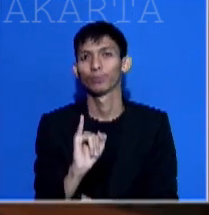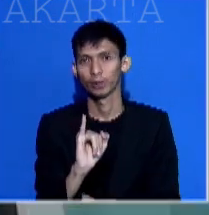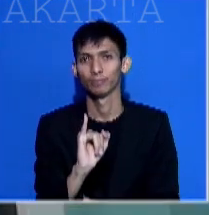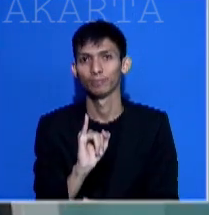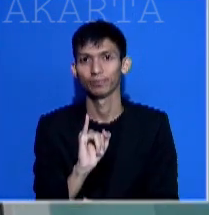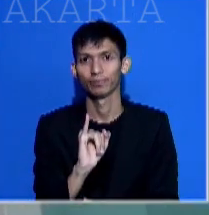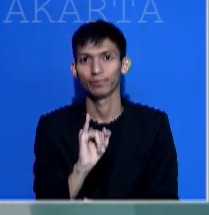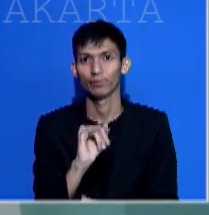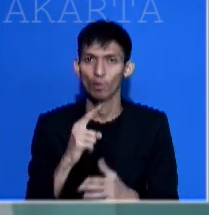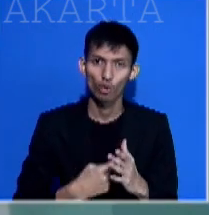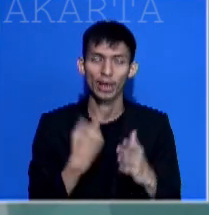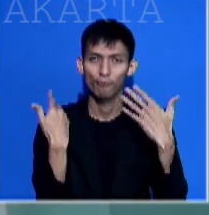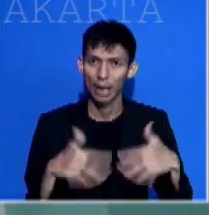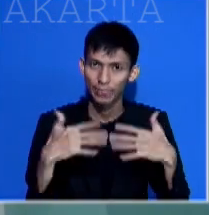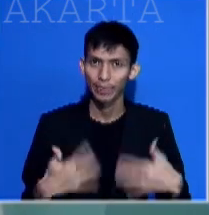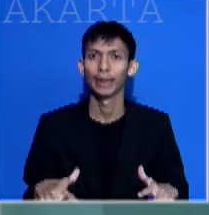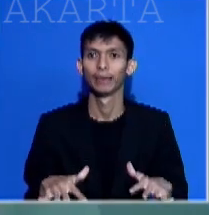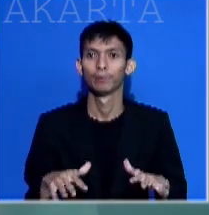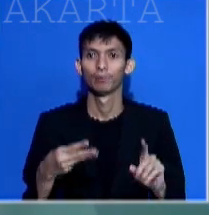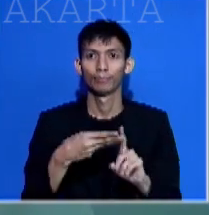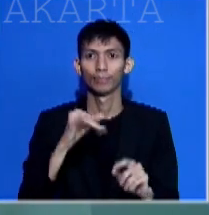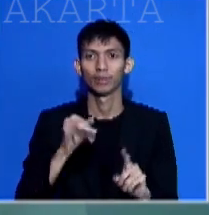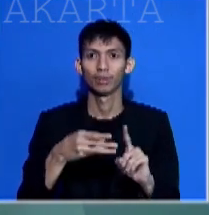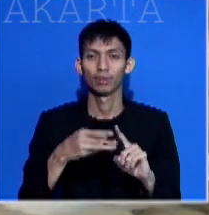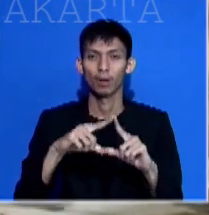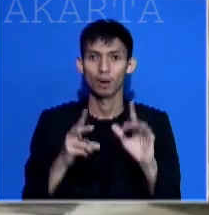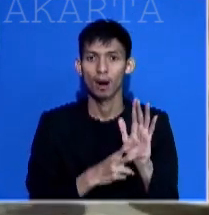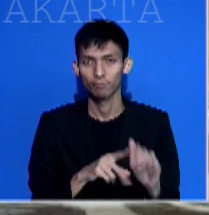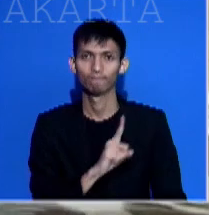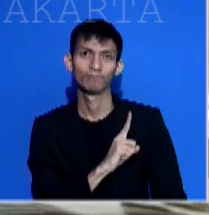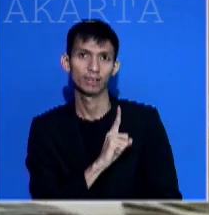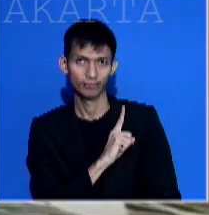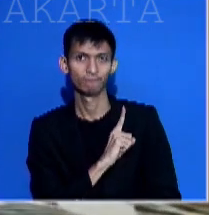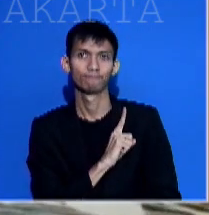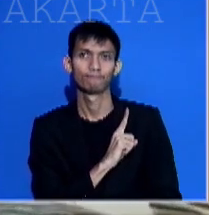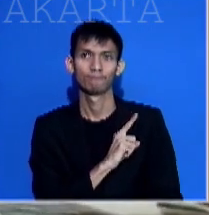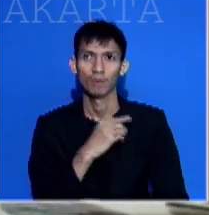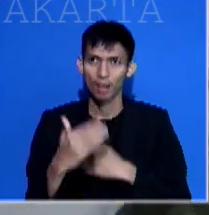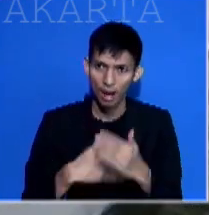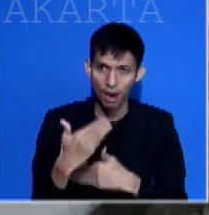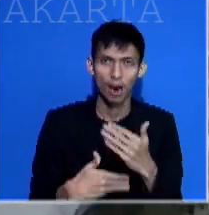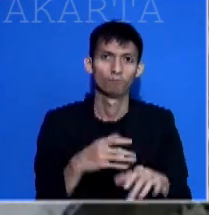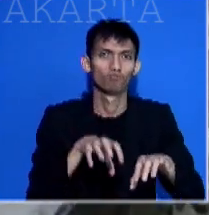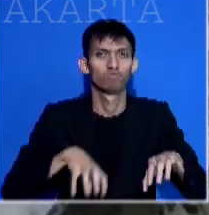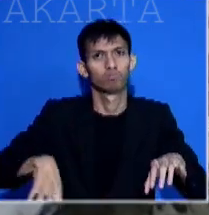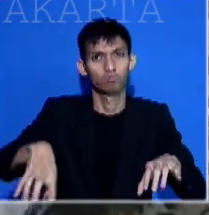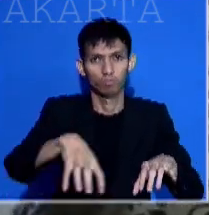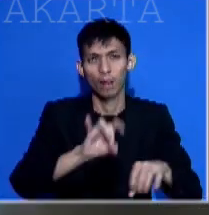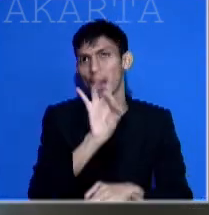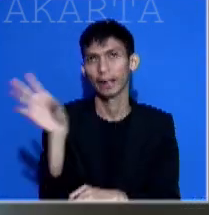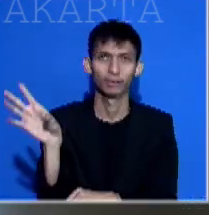bidan mandiri Umu Hani di Kasongan Kasihan Bantul dan dilanjutkan di ratusan titik praktek bidan mandiri lainnya di